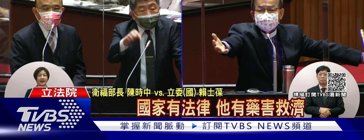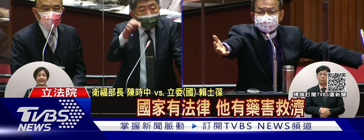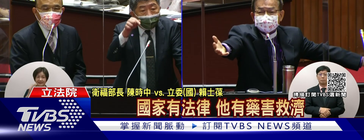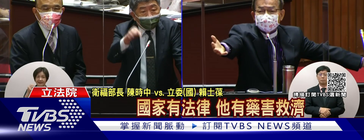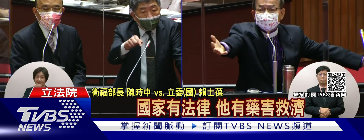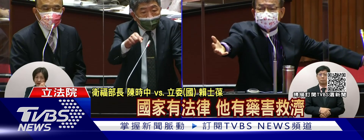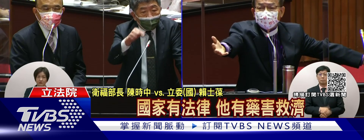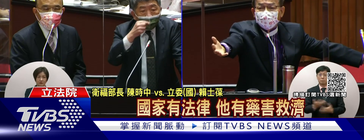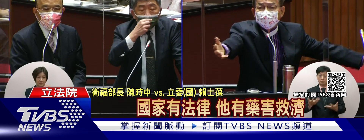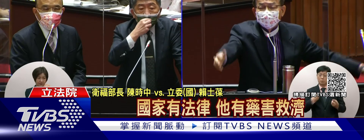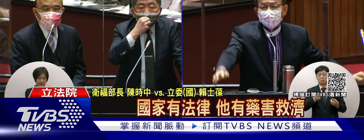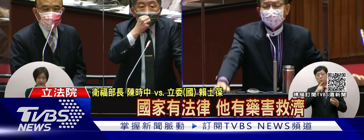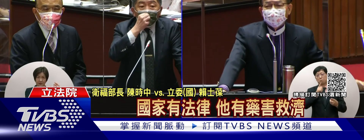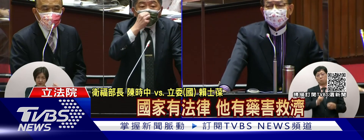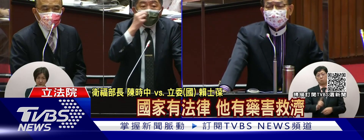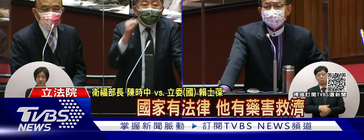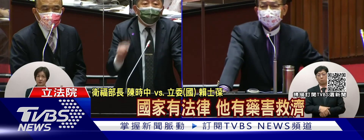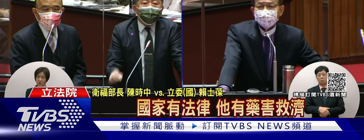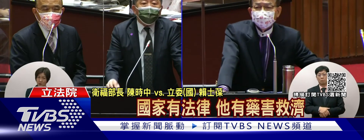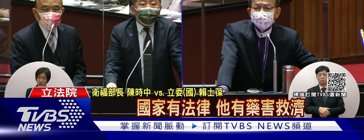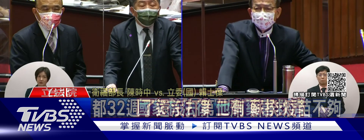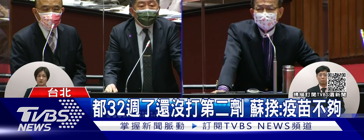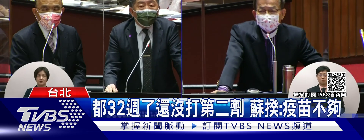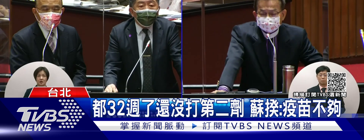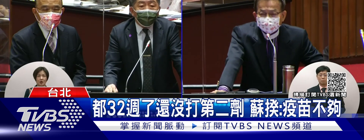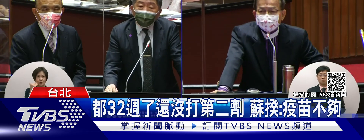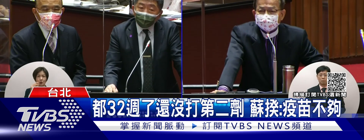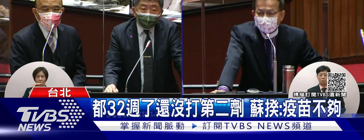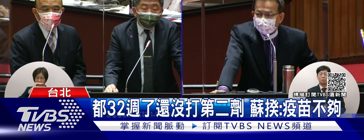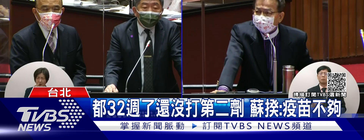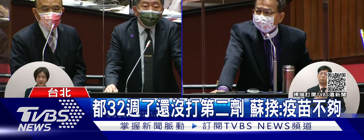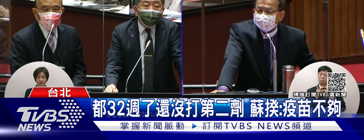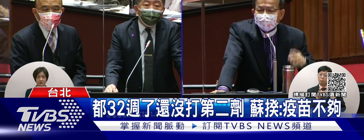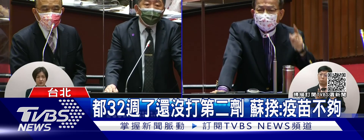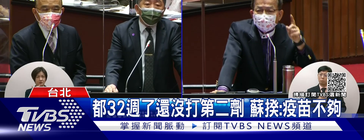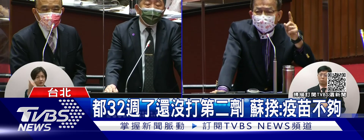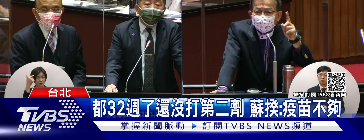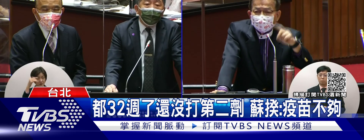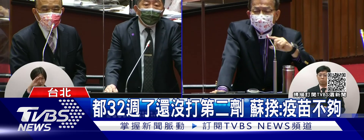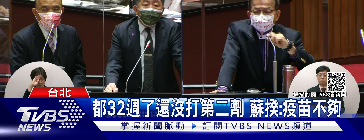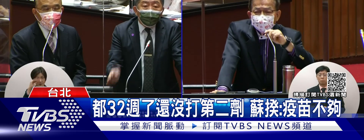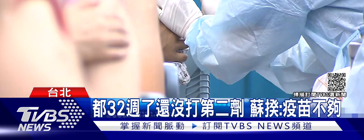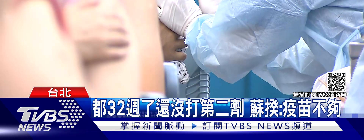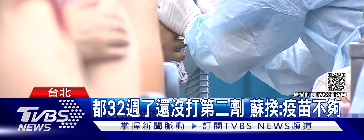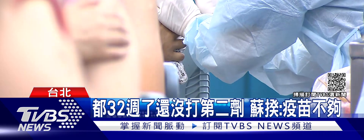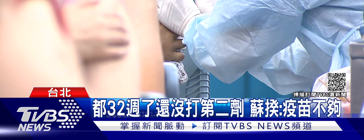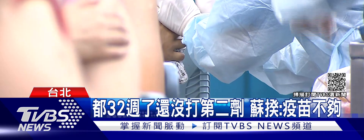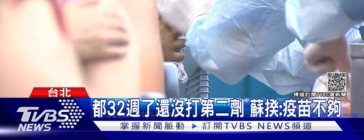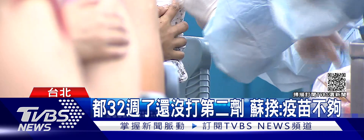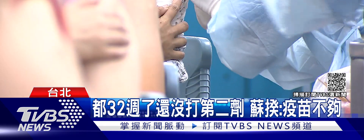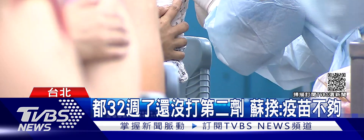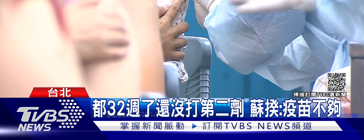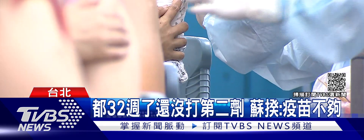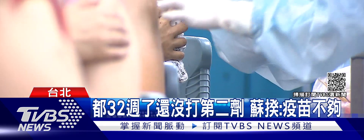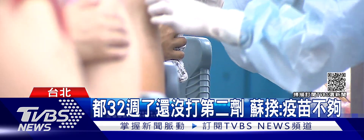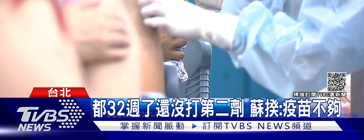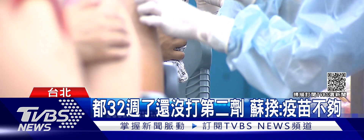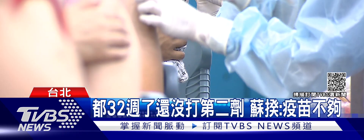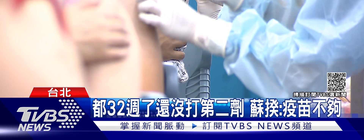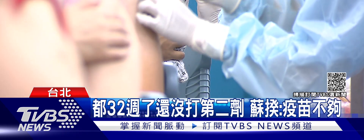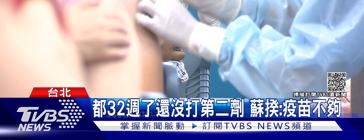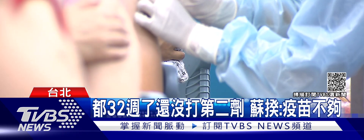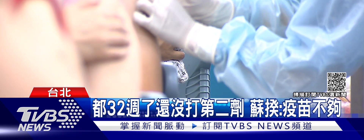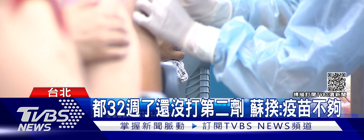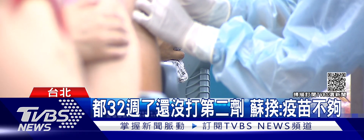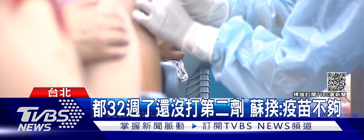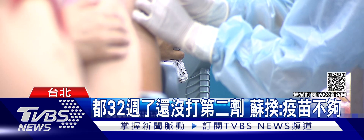律，国家有法律，他有要害救济。 不敢挂保证，只能说有要害救济。只是不止打高端的伤脑筋，